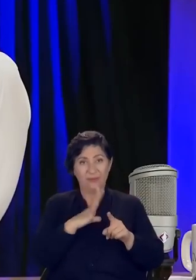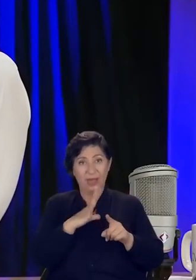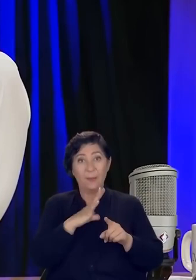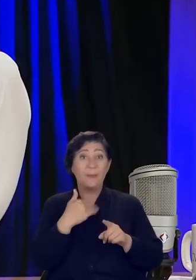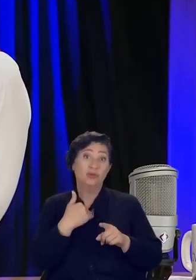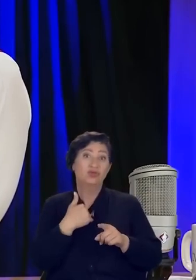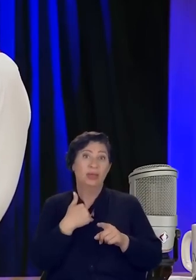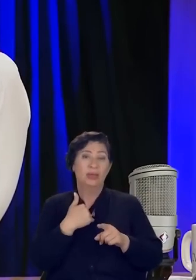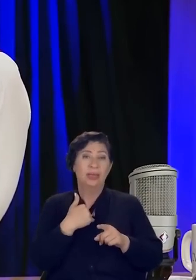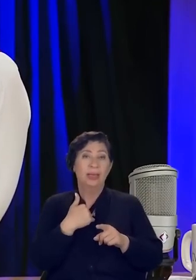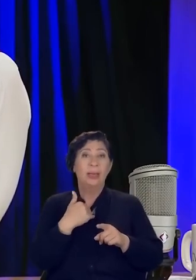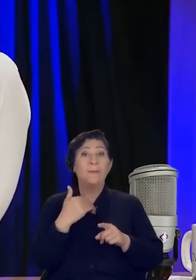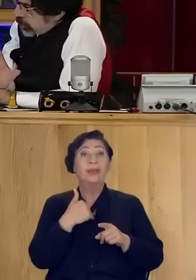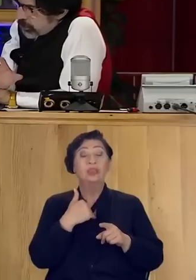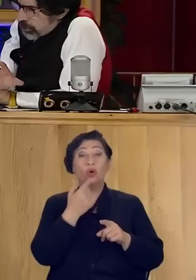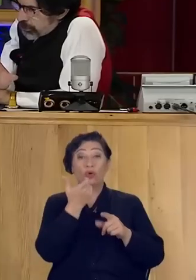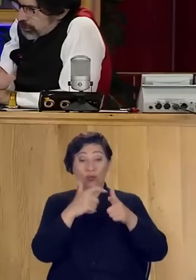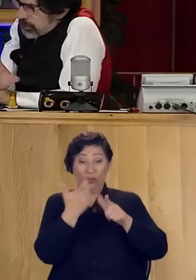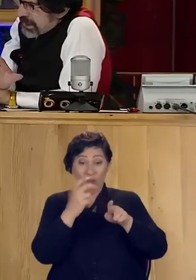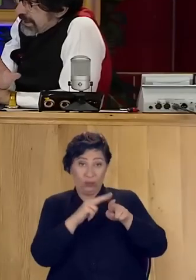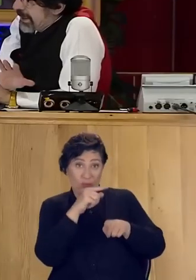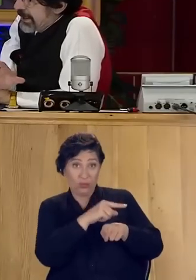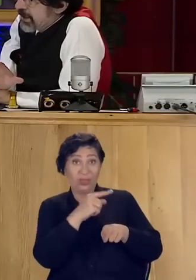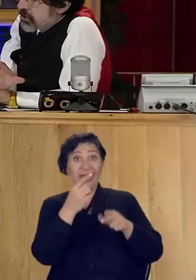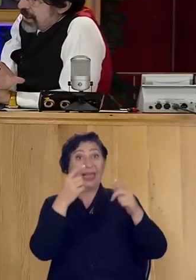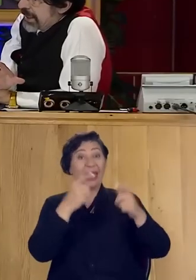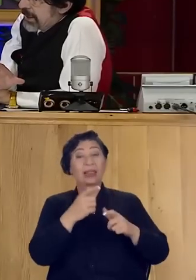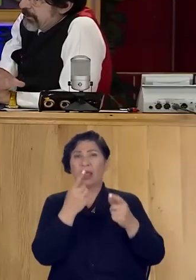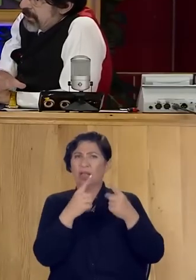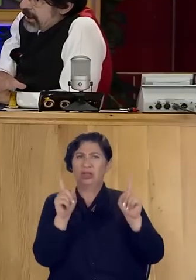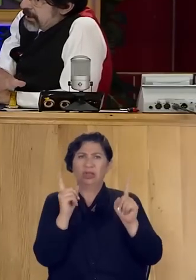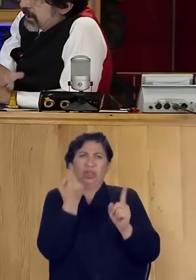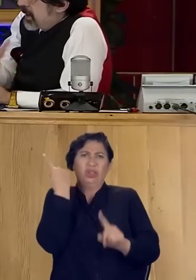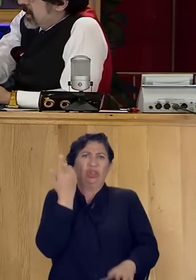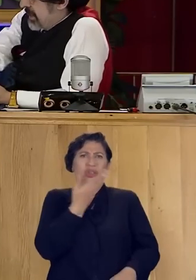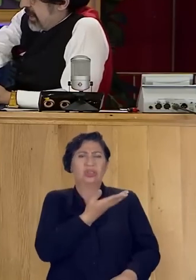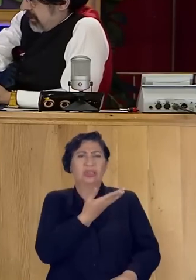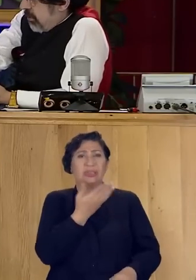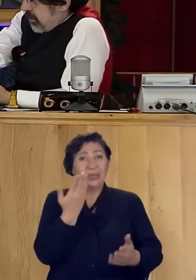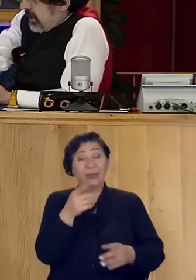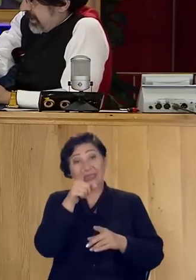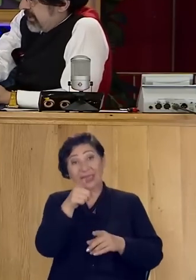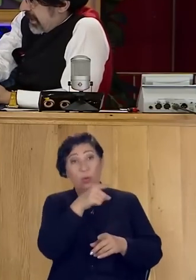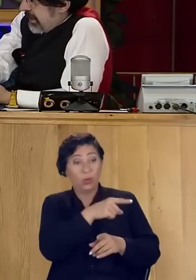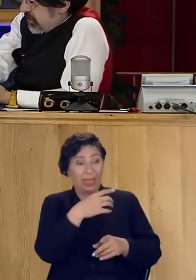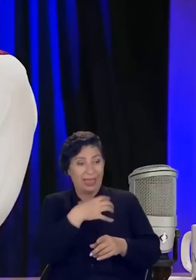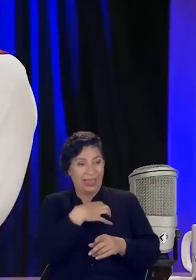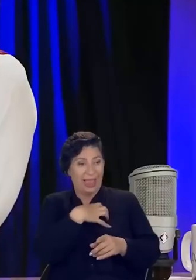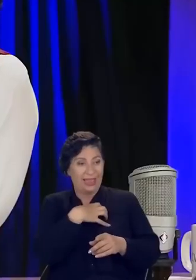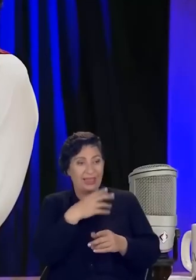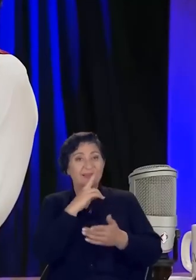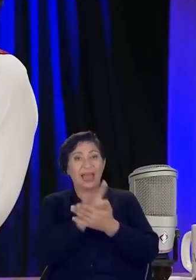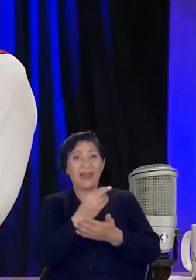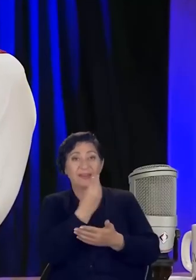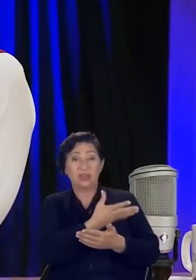Yani bence Ufuk'un yeri de ilginç. Yani tabii ki sen onu kendin tayin